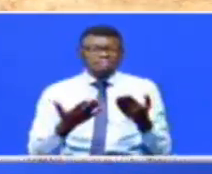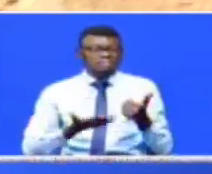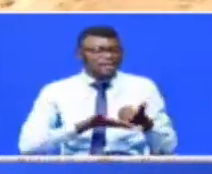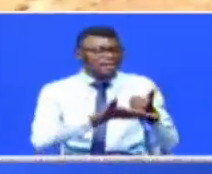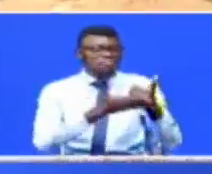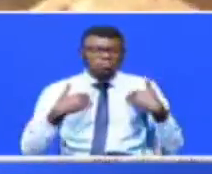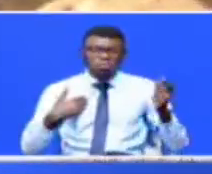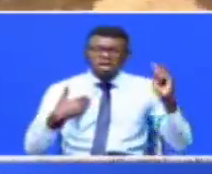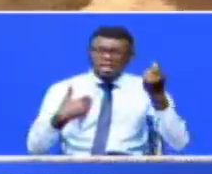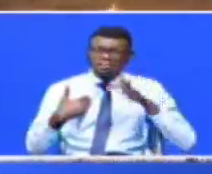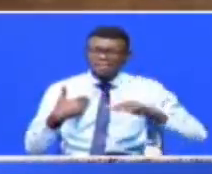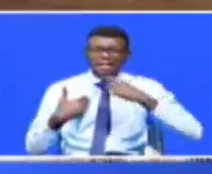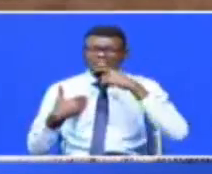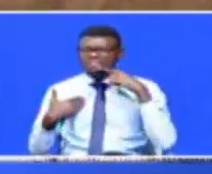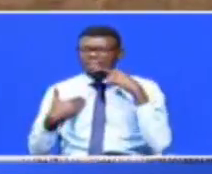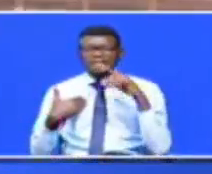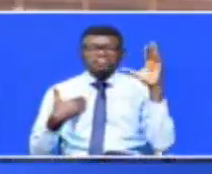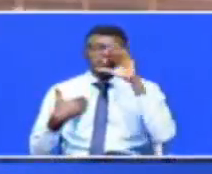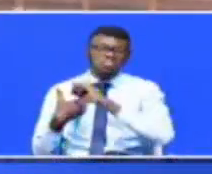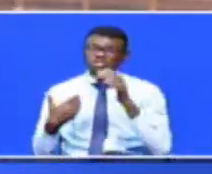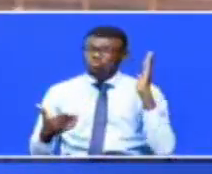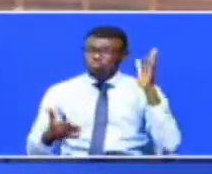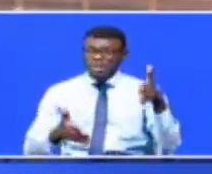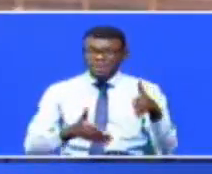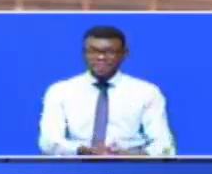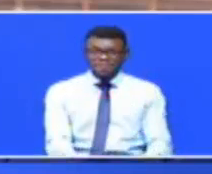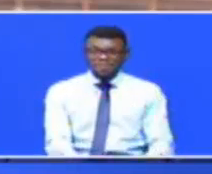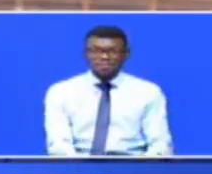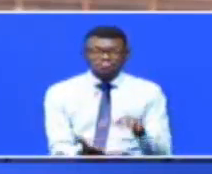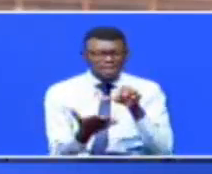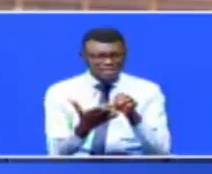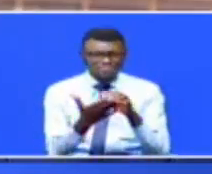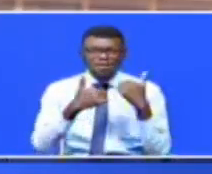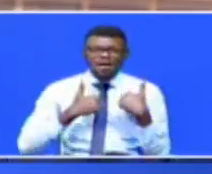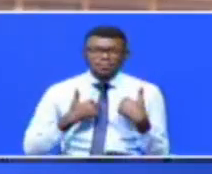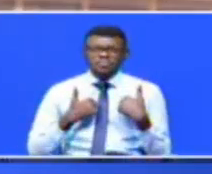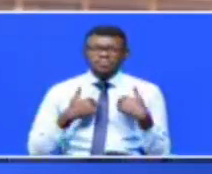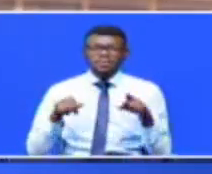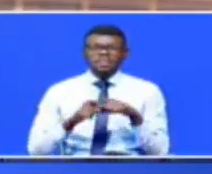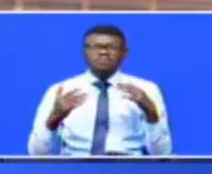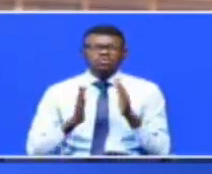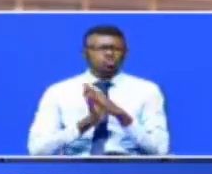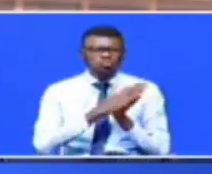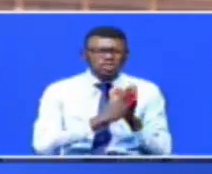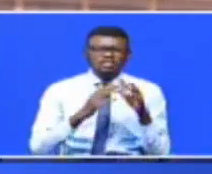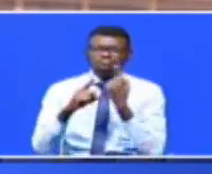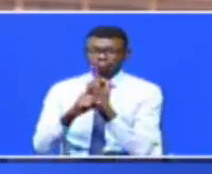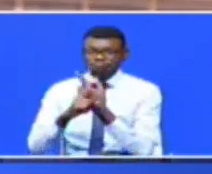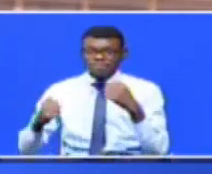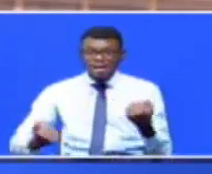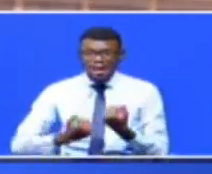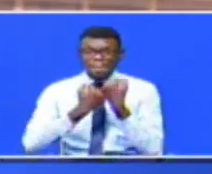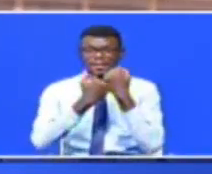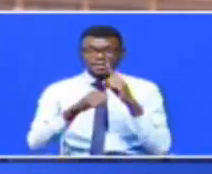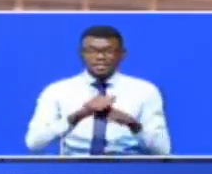wahitaji katika maeneo kame kikakauka. Kesi zipo na kuna mambo mengi yanatendeka katika uteuzi